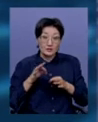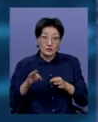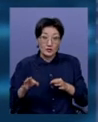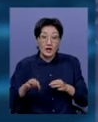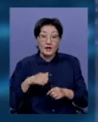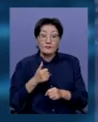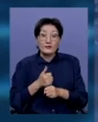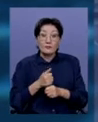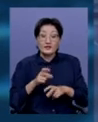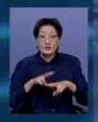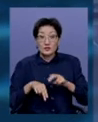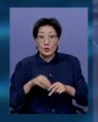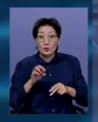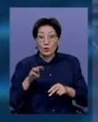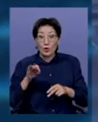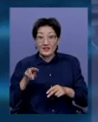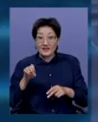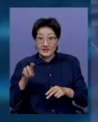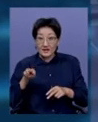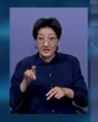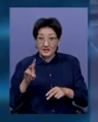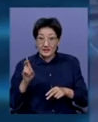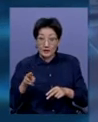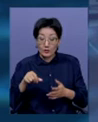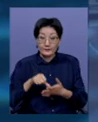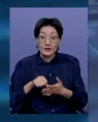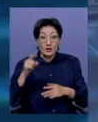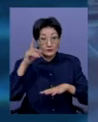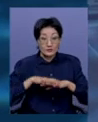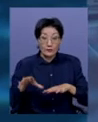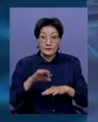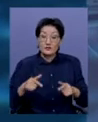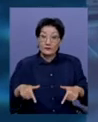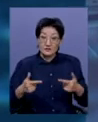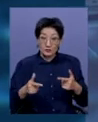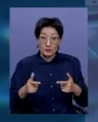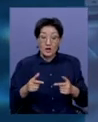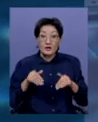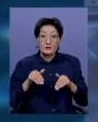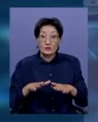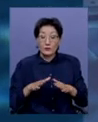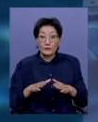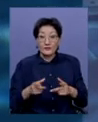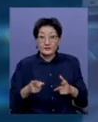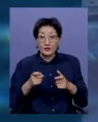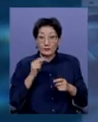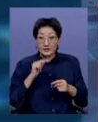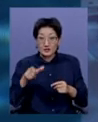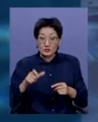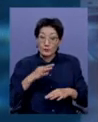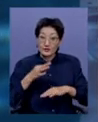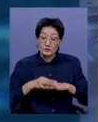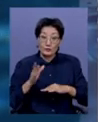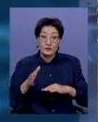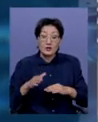а генеральным подрядчиком ТО «Лидер НК». По словам представителя акимата, все будет восстановлено. Решение по привлечению виновных к